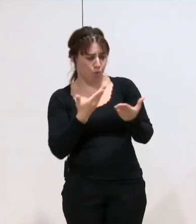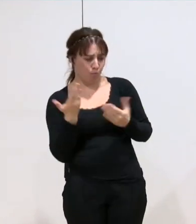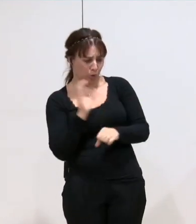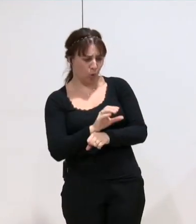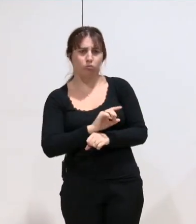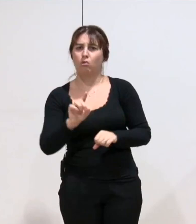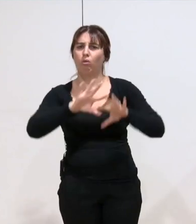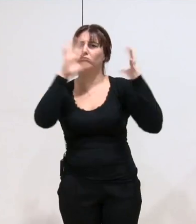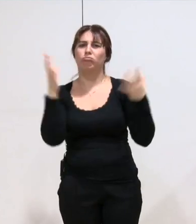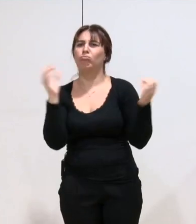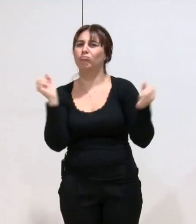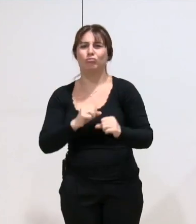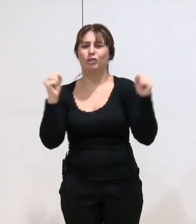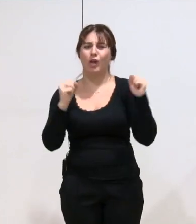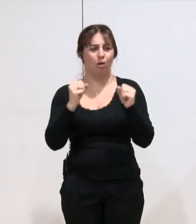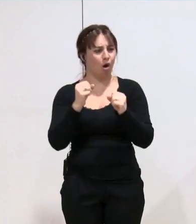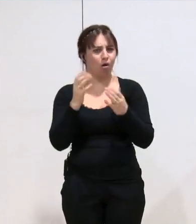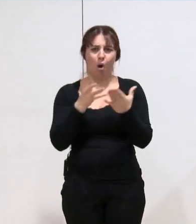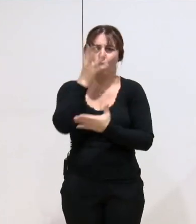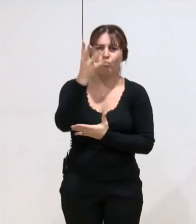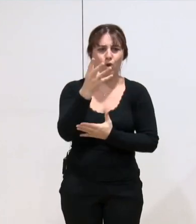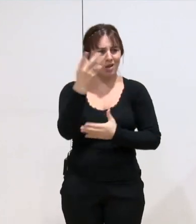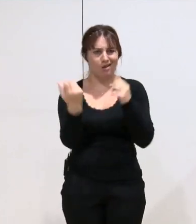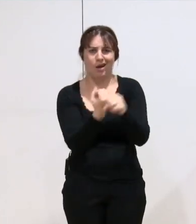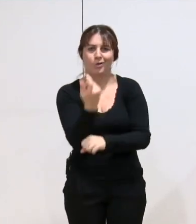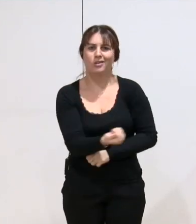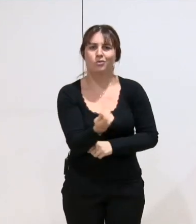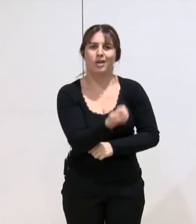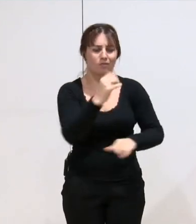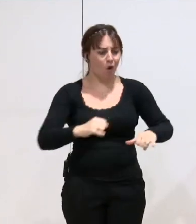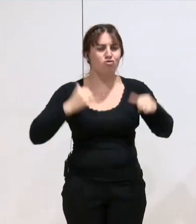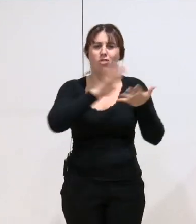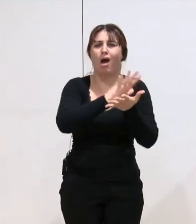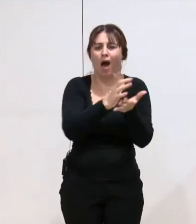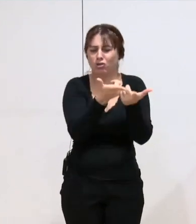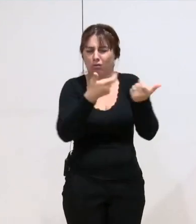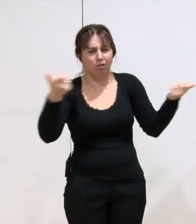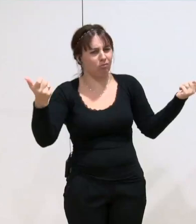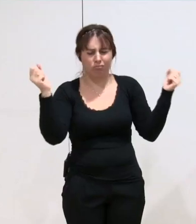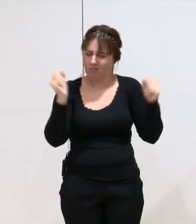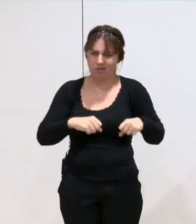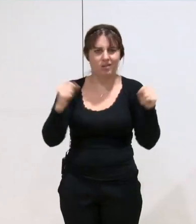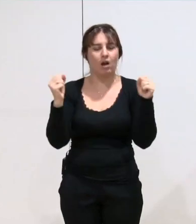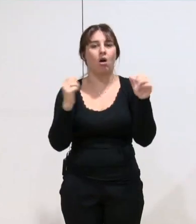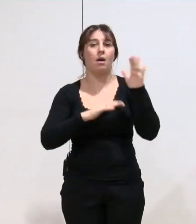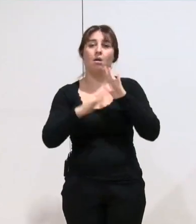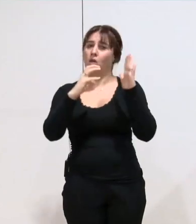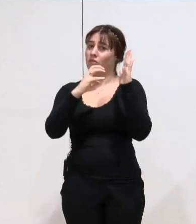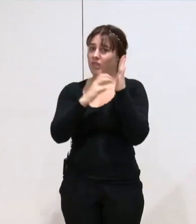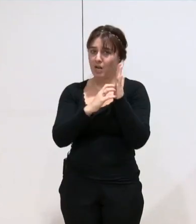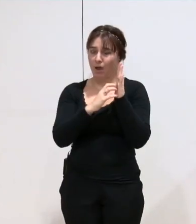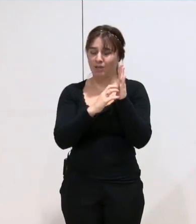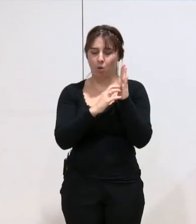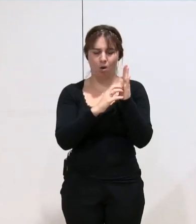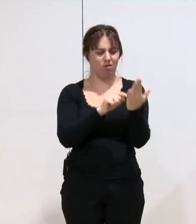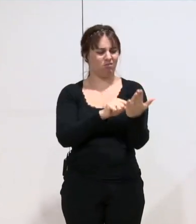souci là-dessus, on est tous pour effectivement des projets de réussite éducative pour les jeunes, quel que soit leur âge. Donc voilà, la délibération, à mon sens, ne mettait pas assez